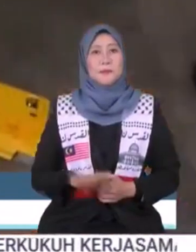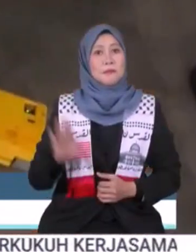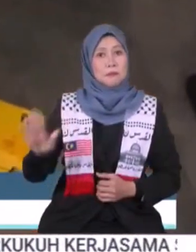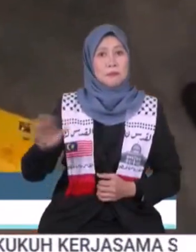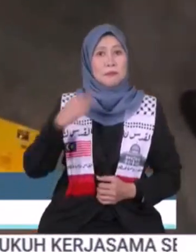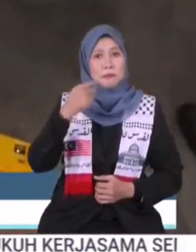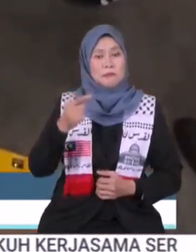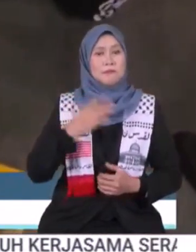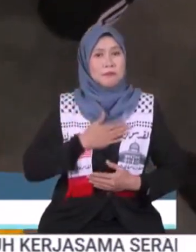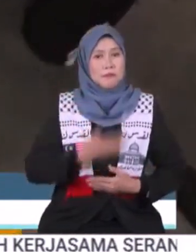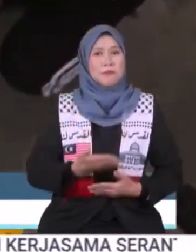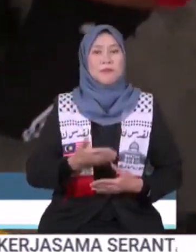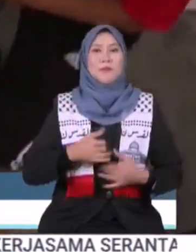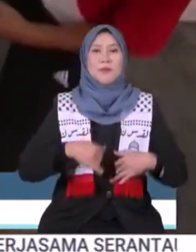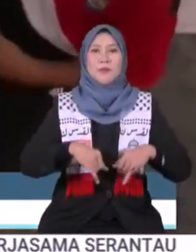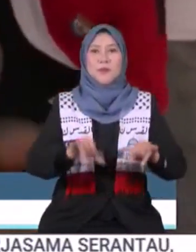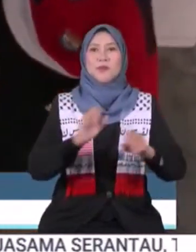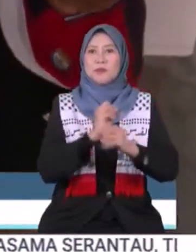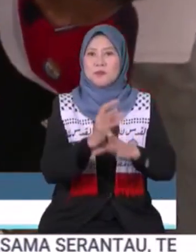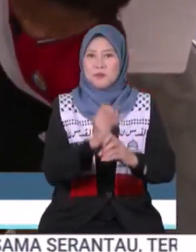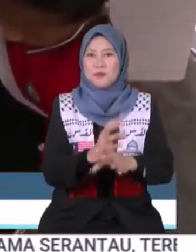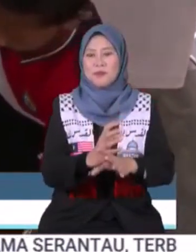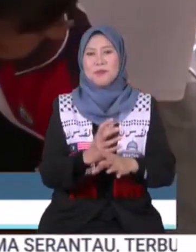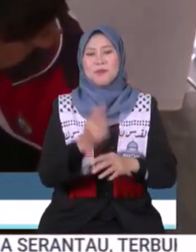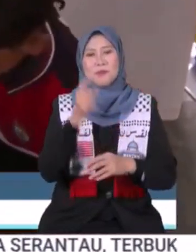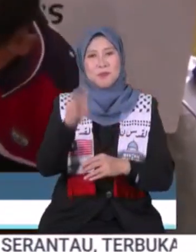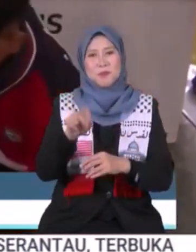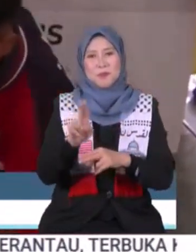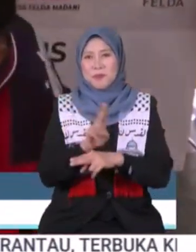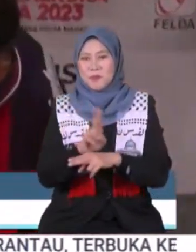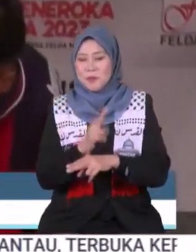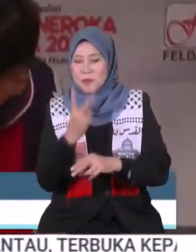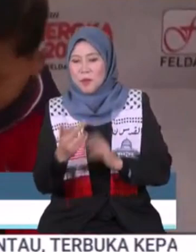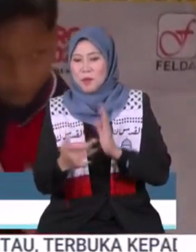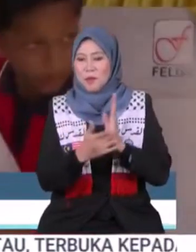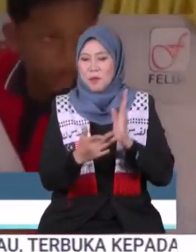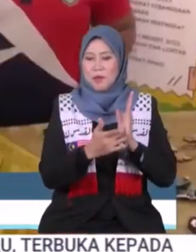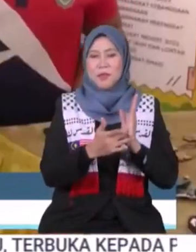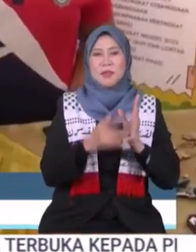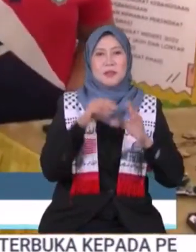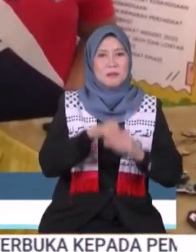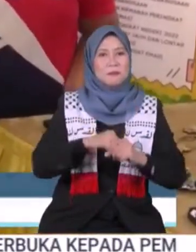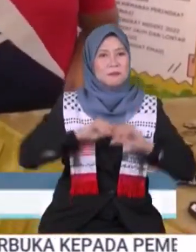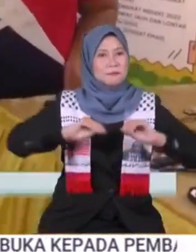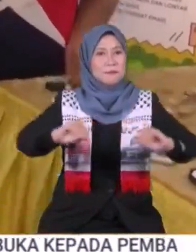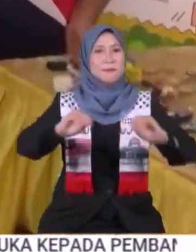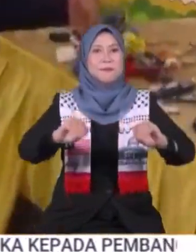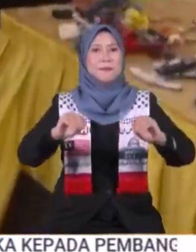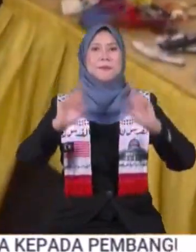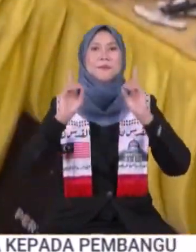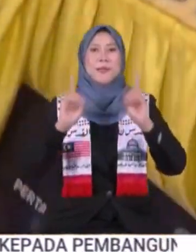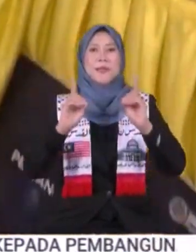Pihaknya juga menzahirkan komitmen untuk meneruskan usaha bagi memaksimumkan potensi teknologi dalam pendidikan negeri.